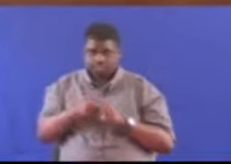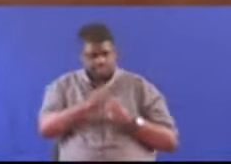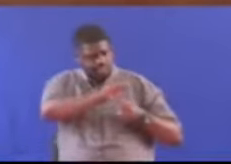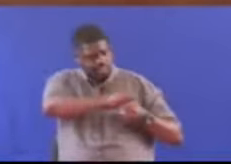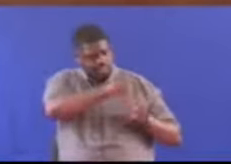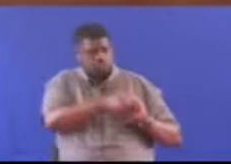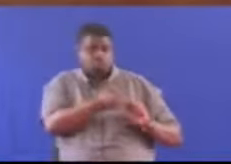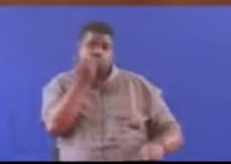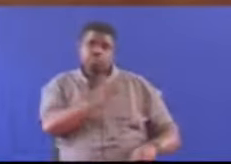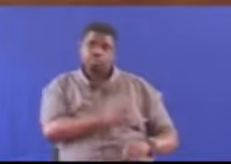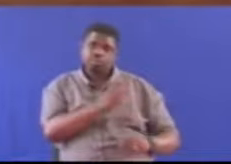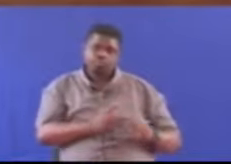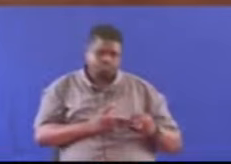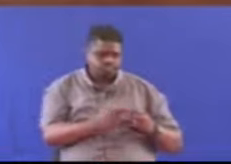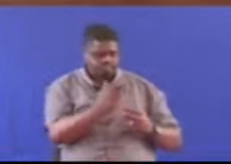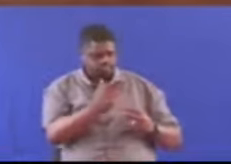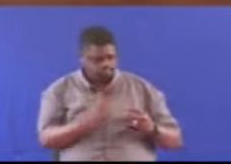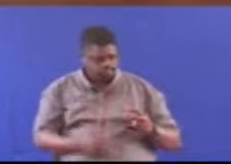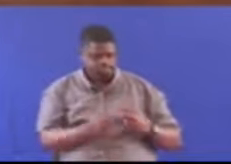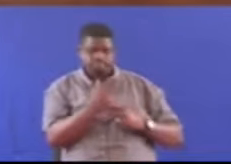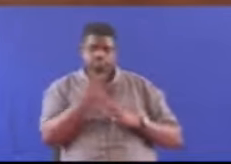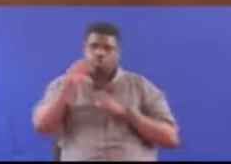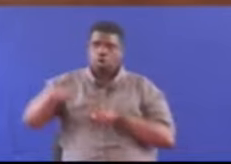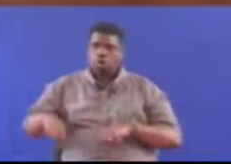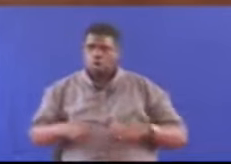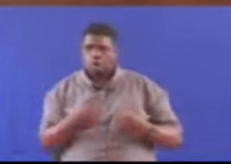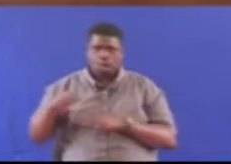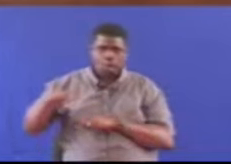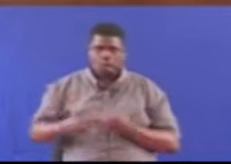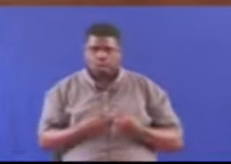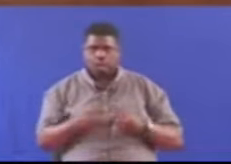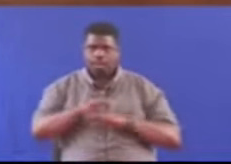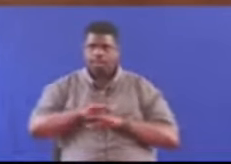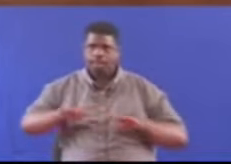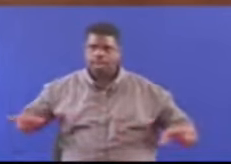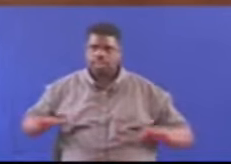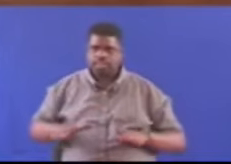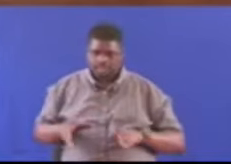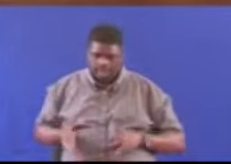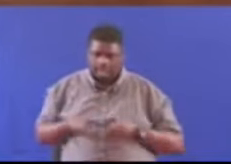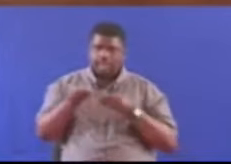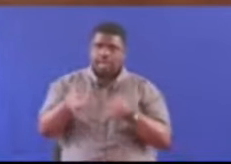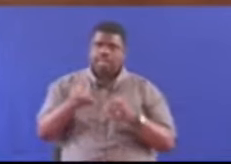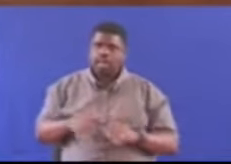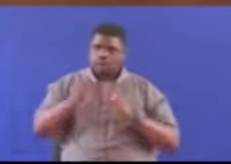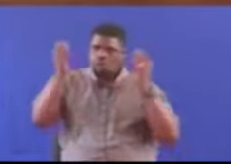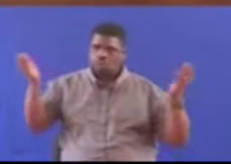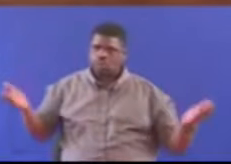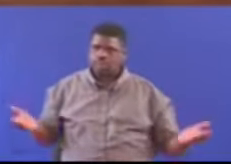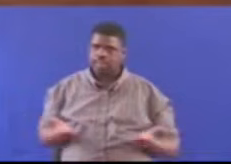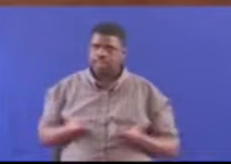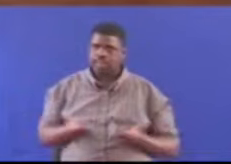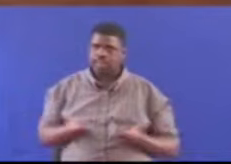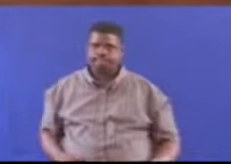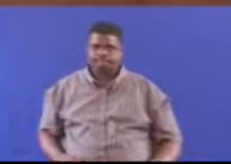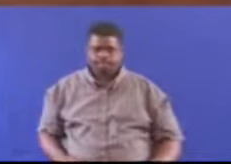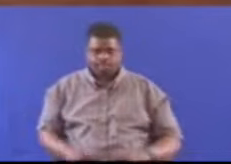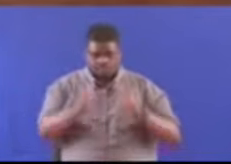ya utatuzi wa migogoro na kuleta amani duniani. Mheshimiwa Spika na Rais wa